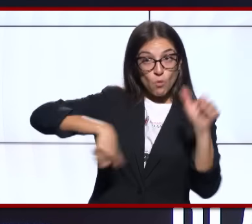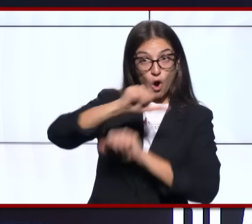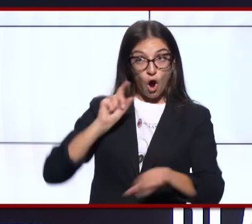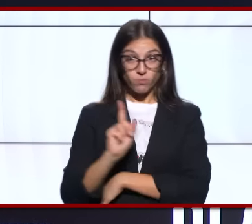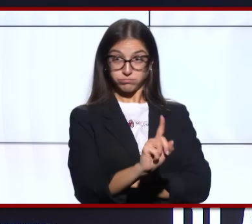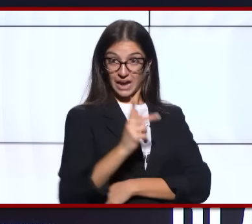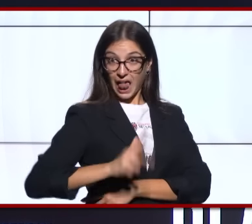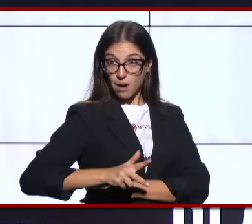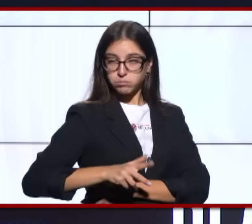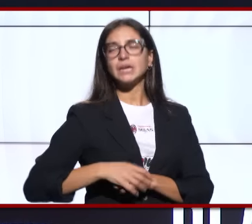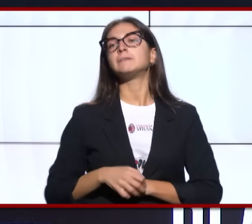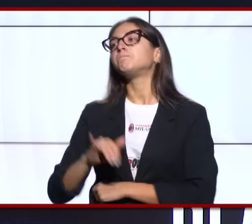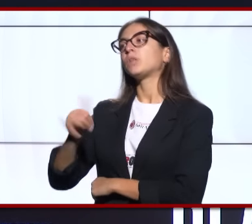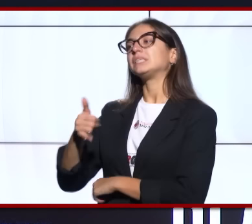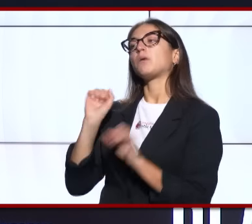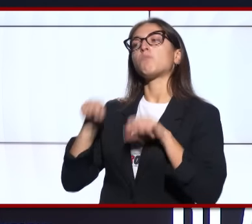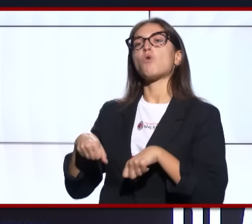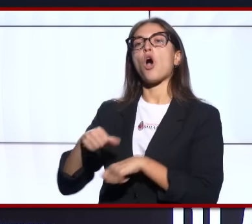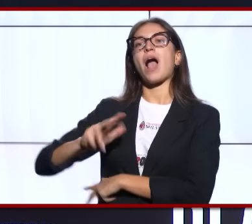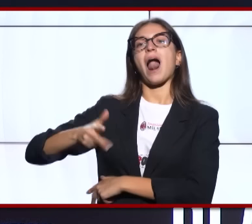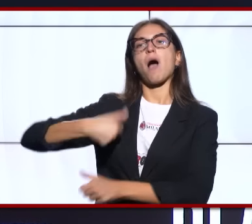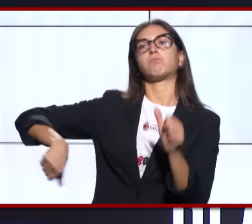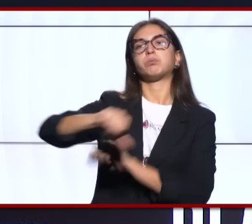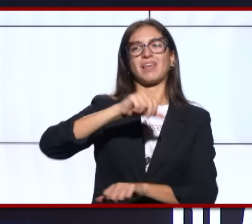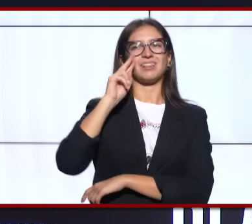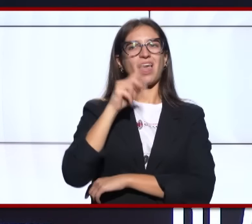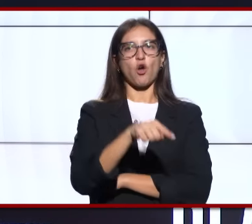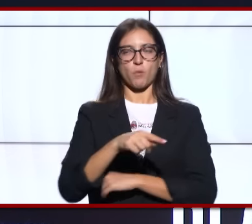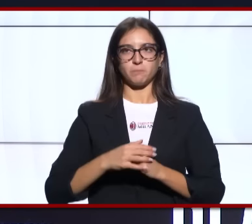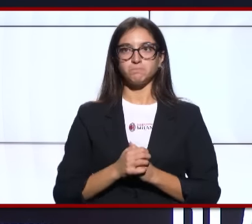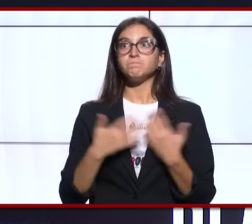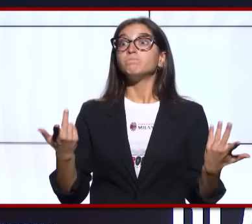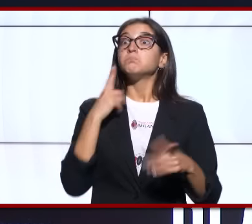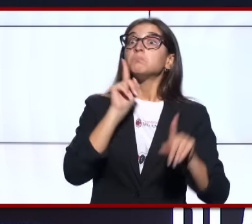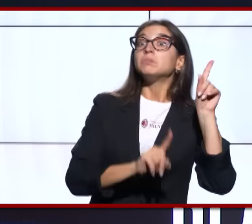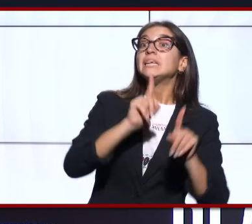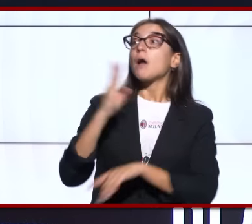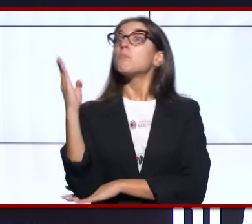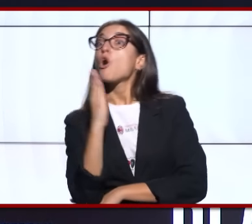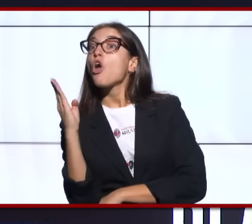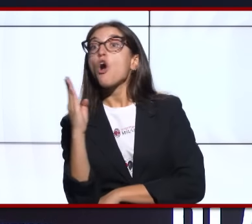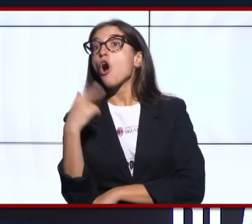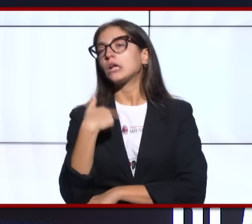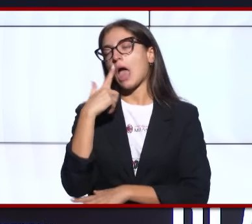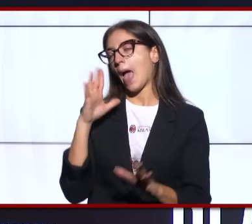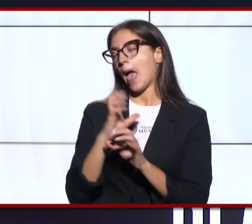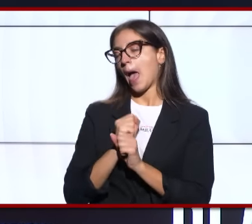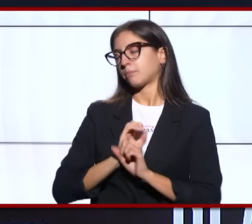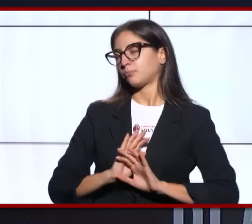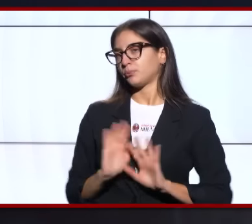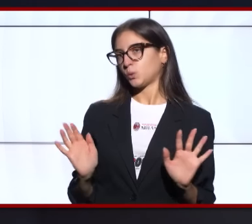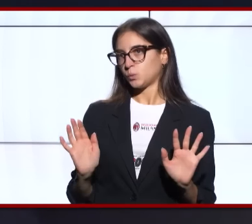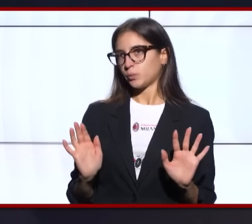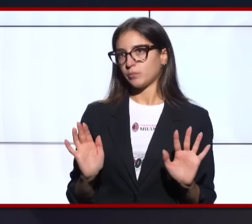potrebe e di Bologna Io non voglio parlare più della partita con Bologna